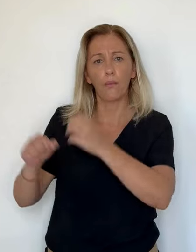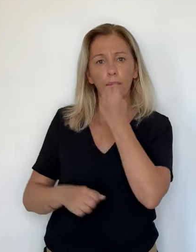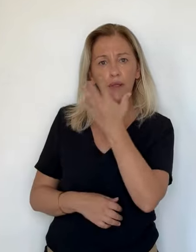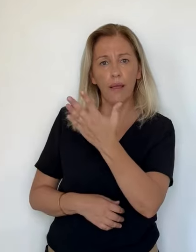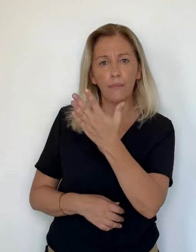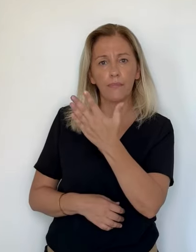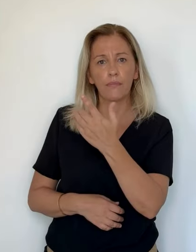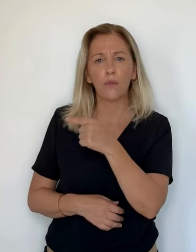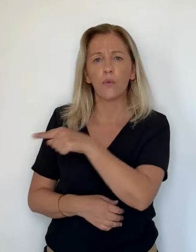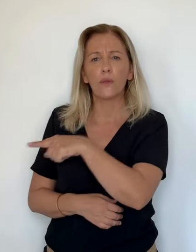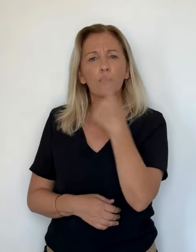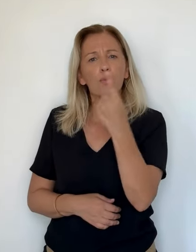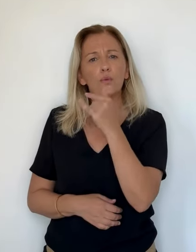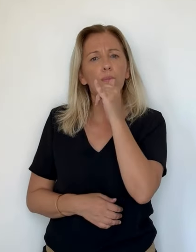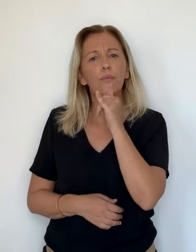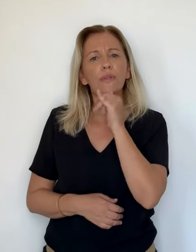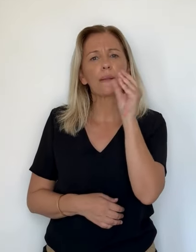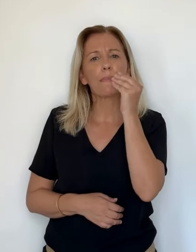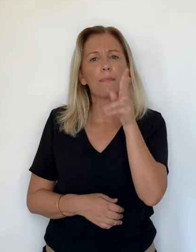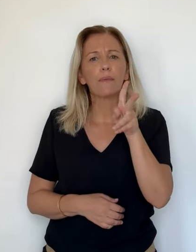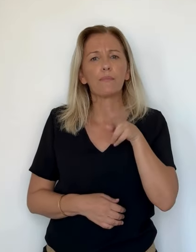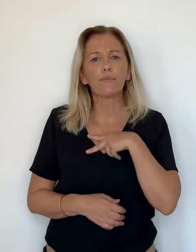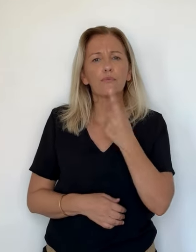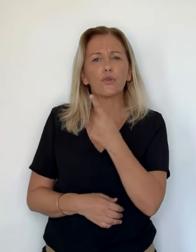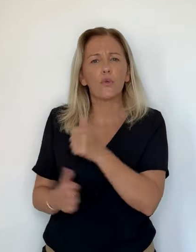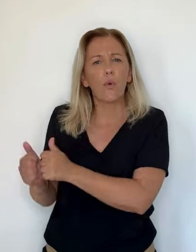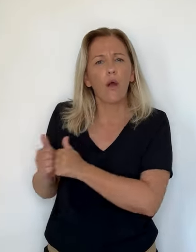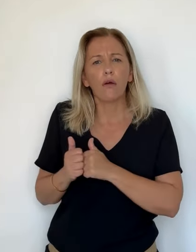tout. Tout le temps avec moi. Et pour mon père, ce sera pour aller à la chasse.